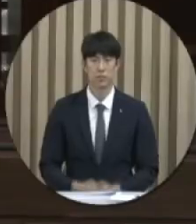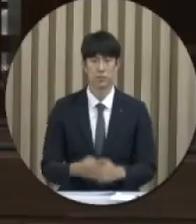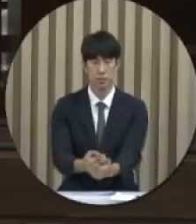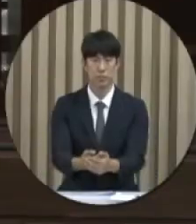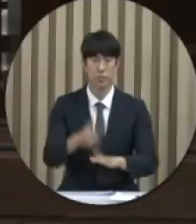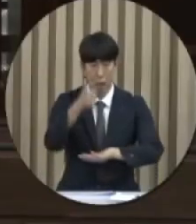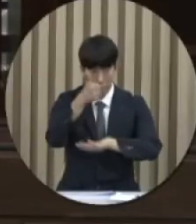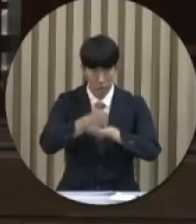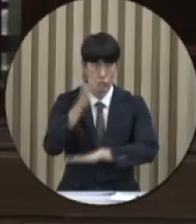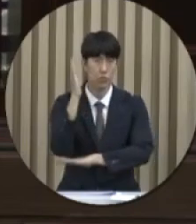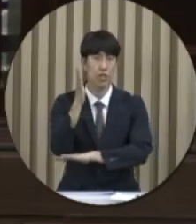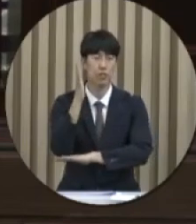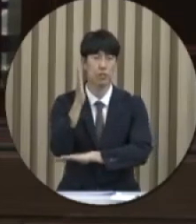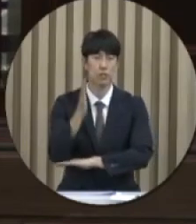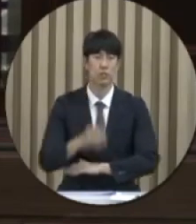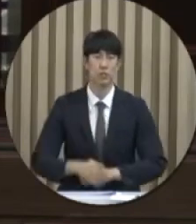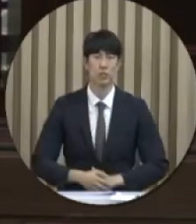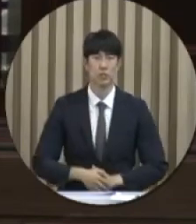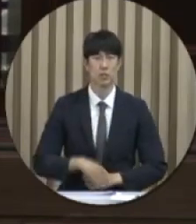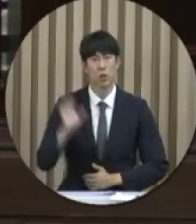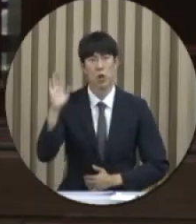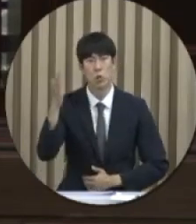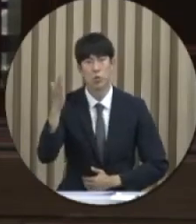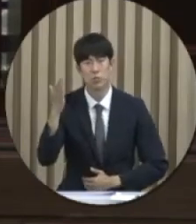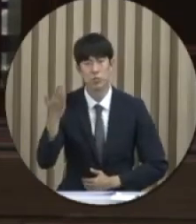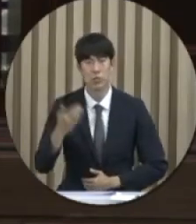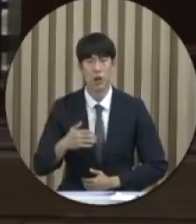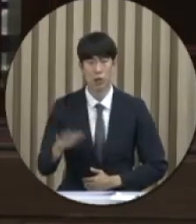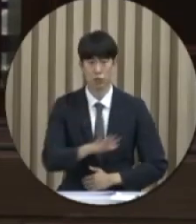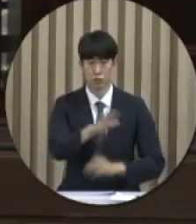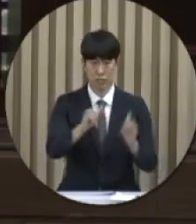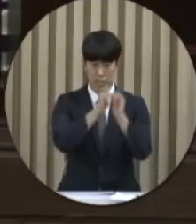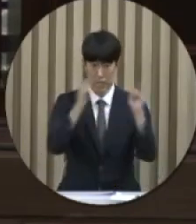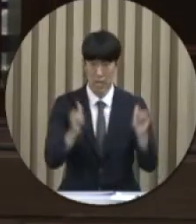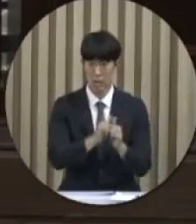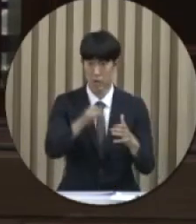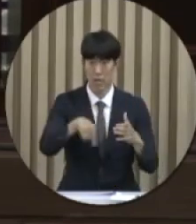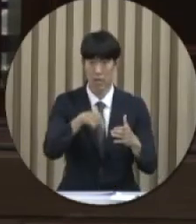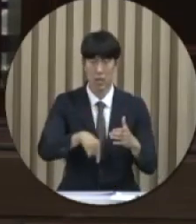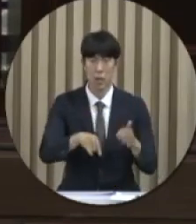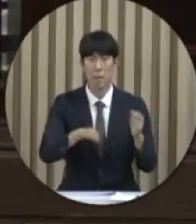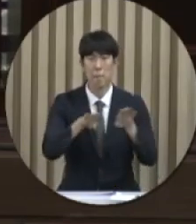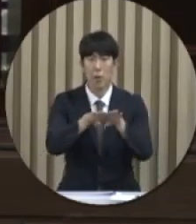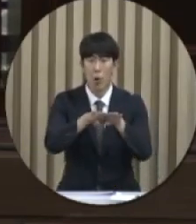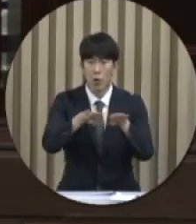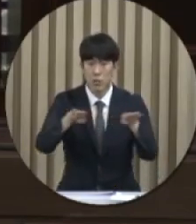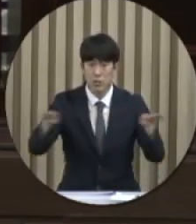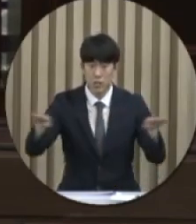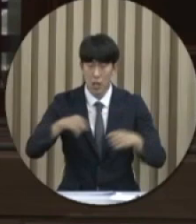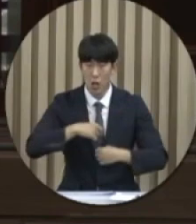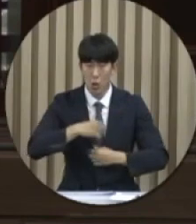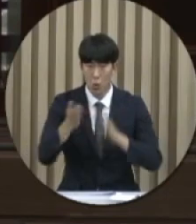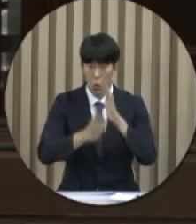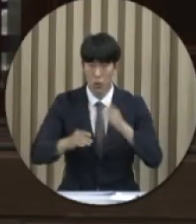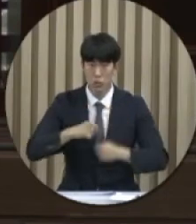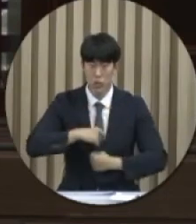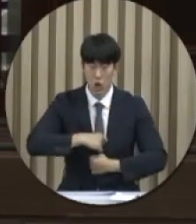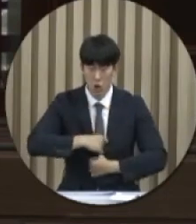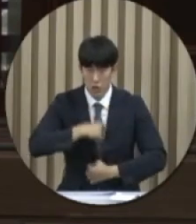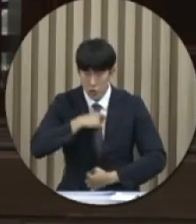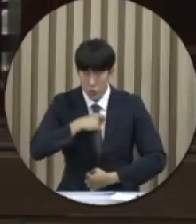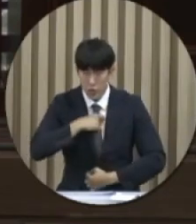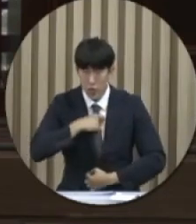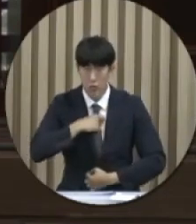마무리 발언하겠습니다. 요즘 들어 우리 사회에는 평등, 공정, 정의에 대한 원칙을